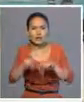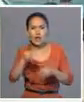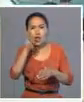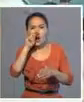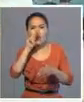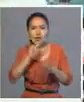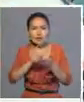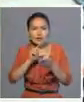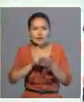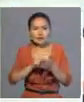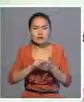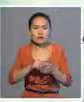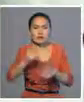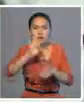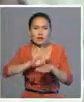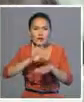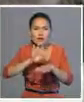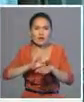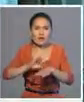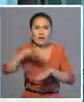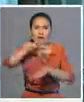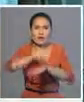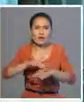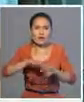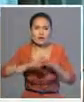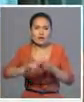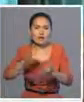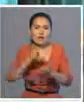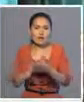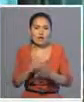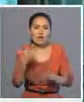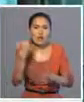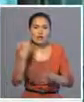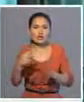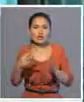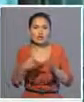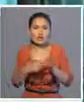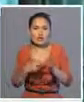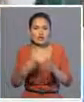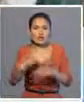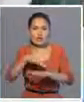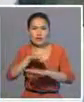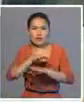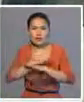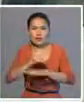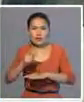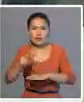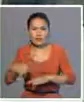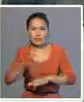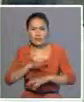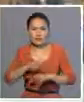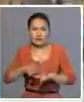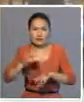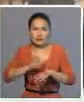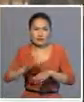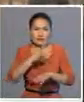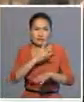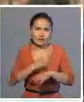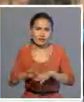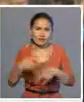нәтижесінде құс тұмауы диагнозы расталды. Өкінішке орай қатерлі дертке шалдыққандардың 37-сі қайтыс болды.